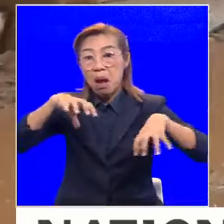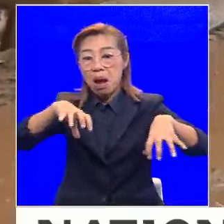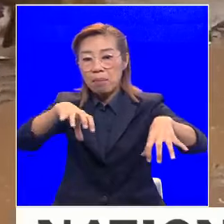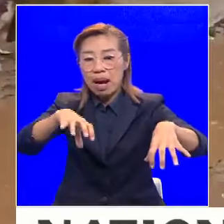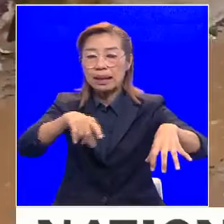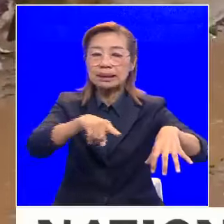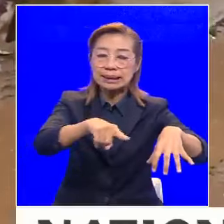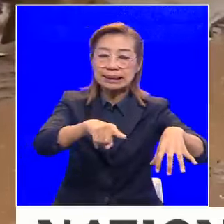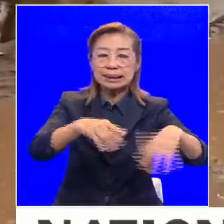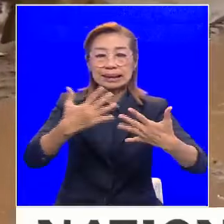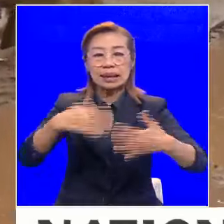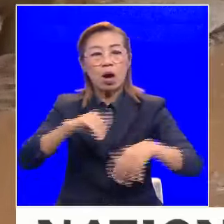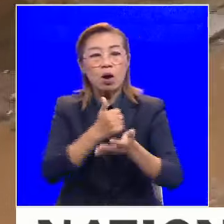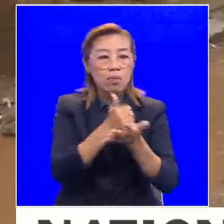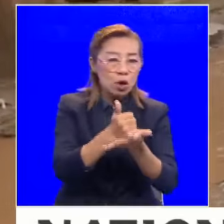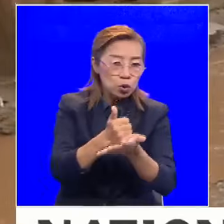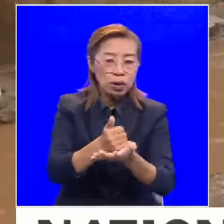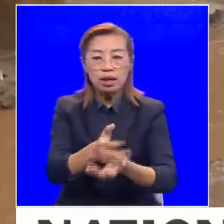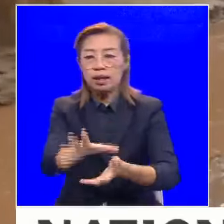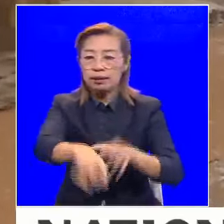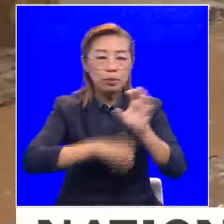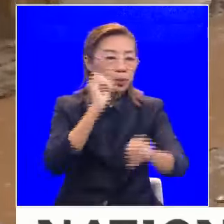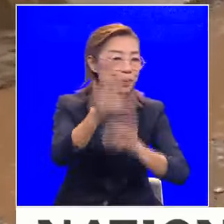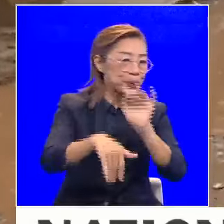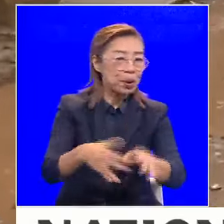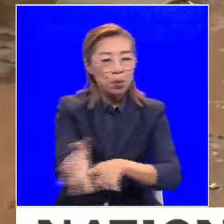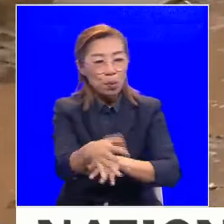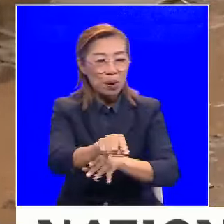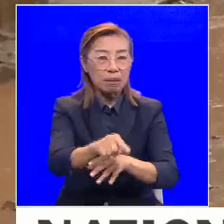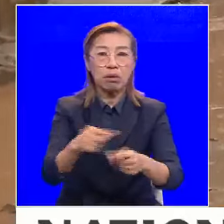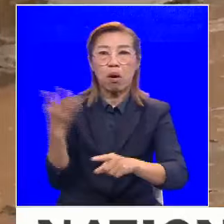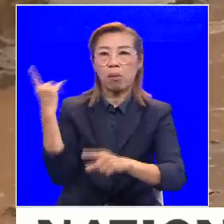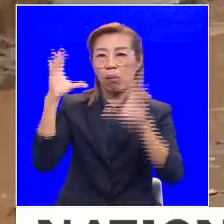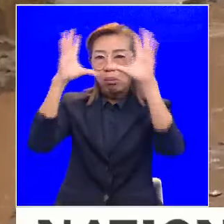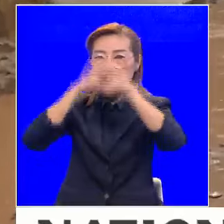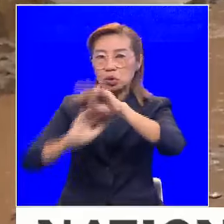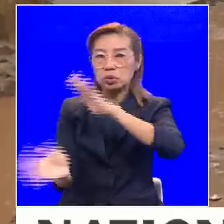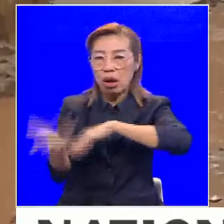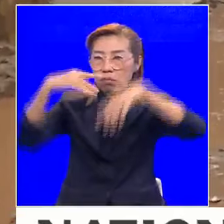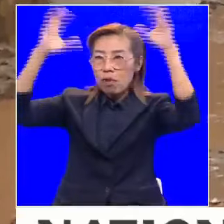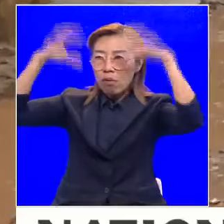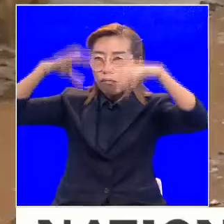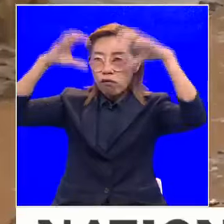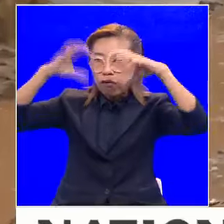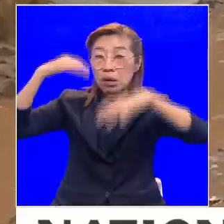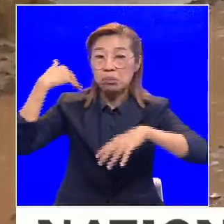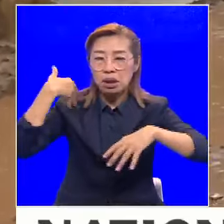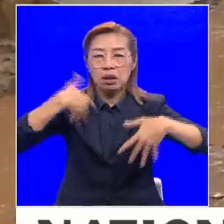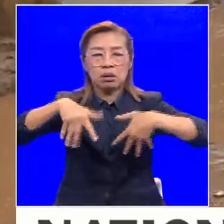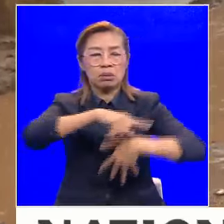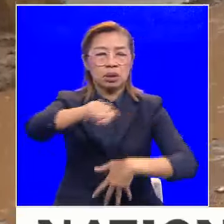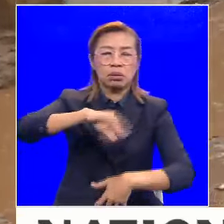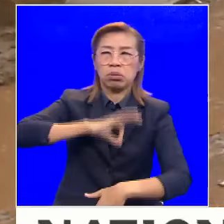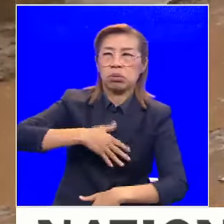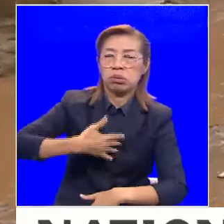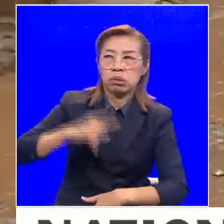แต่ว่าปริมาณฝนที่ตกลงมาเมื่อคืนจนถึงตอนนี้เนี่ยนะคะก็ทำให้ชาวแม่สายเองเขามีความกังวลใจด้วยนะคะว่า